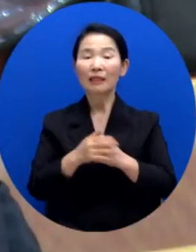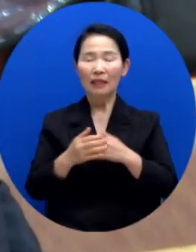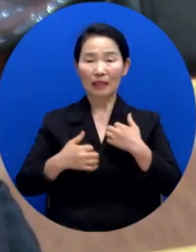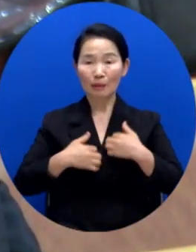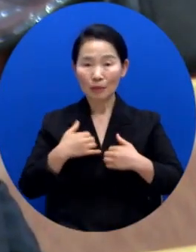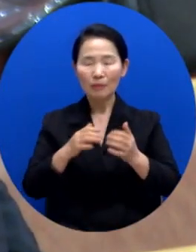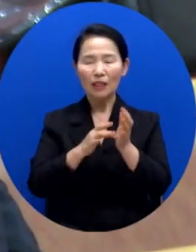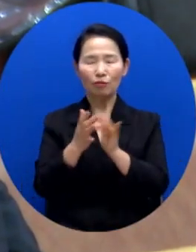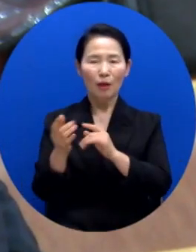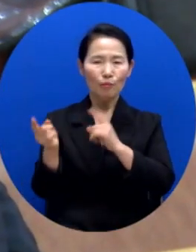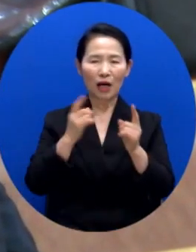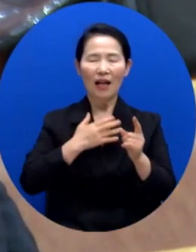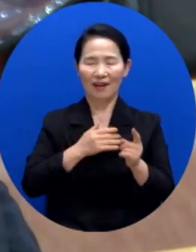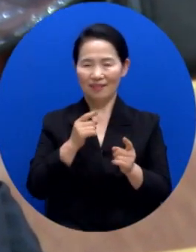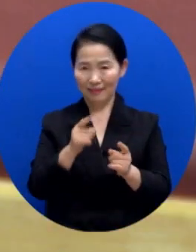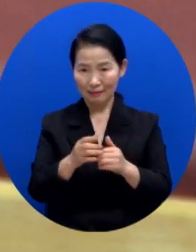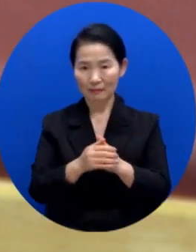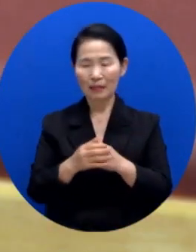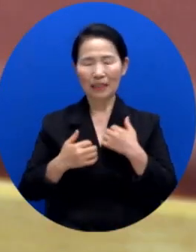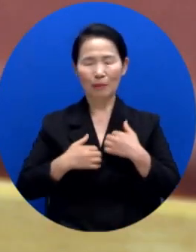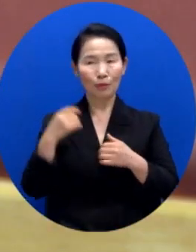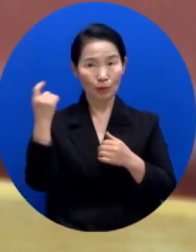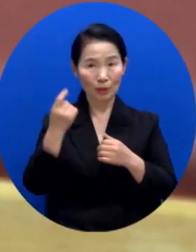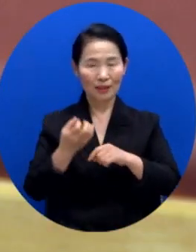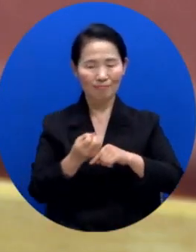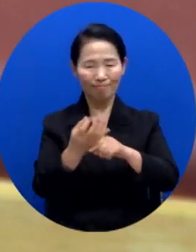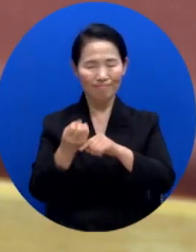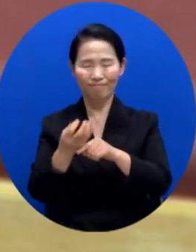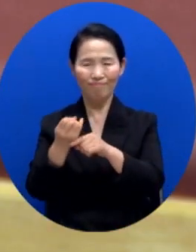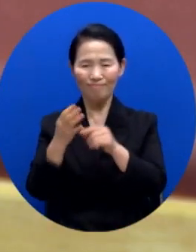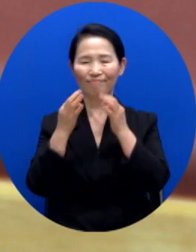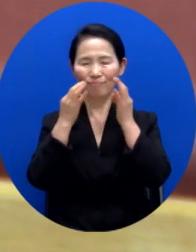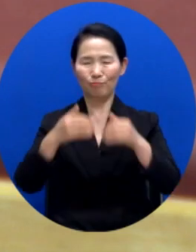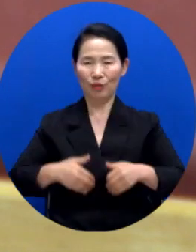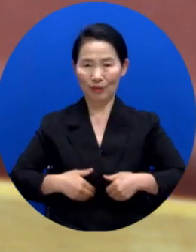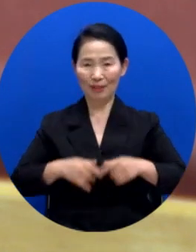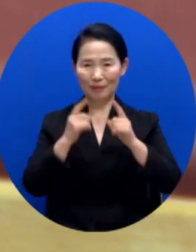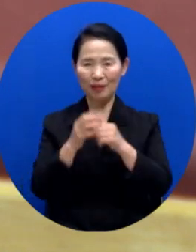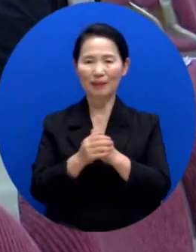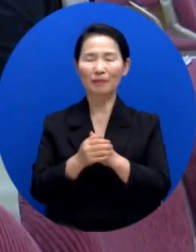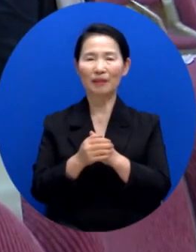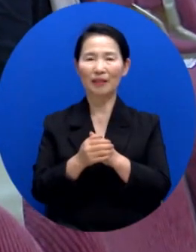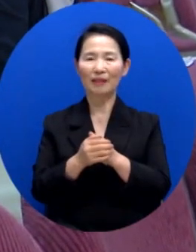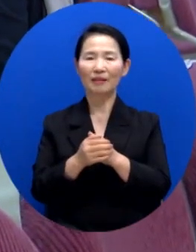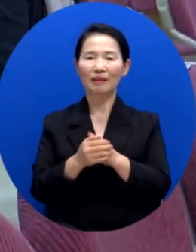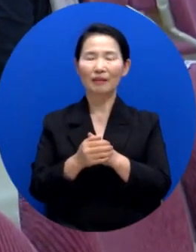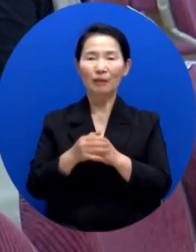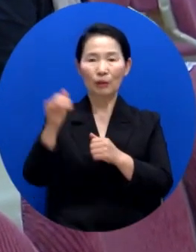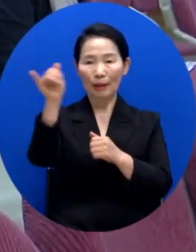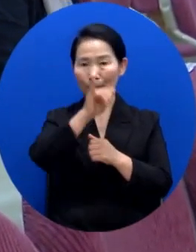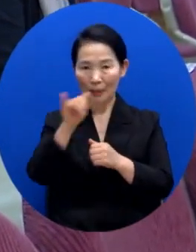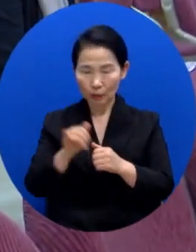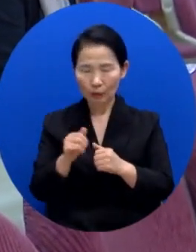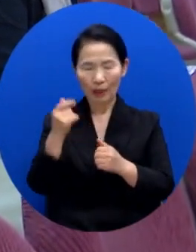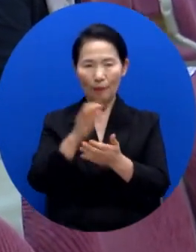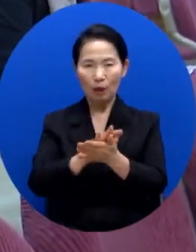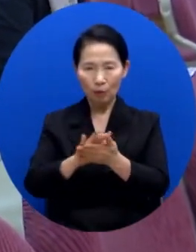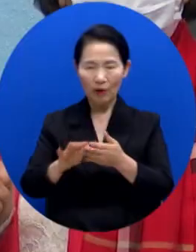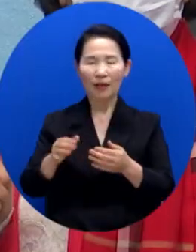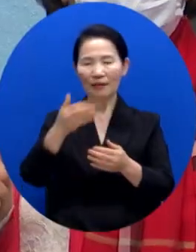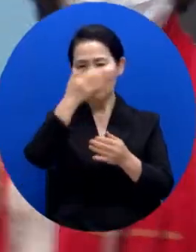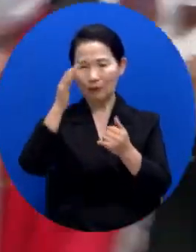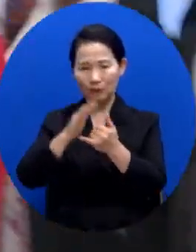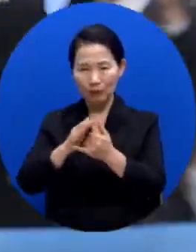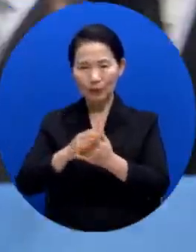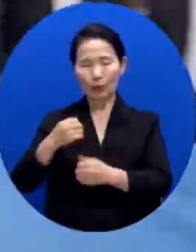있는 것이라며 기쁜 소식을 알리는데 노력을 아끼지 말자 고 전했습니다 이어 한반도의 평화와 다음 3배 군복